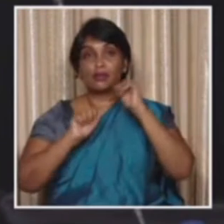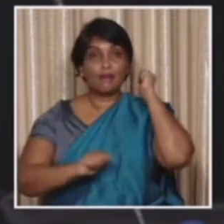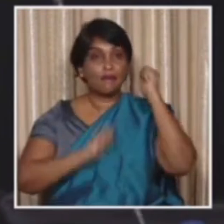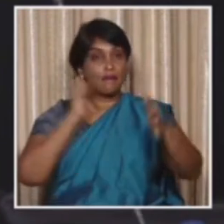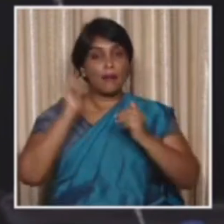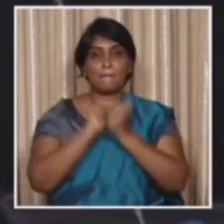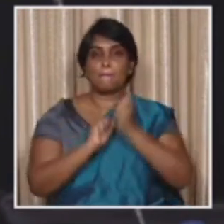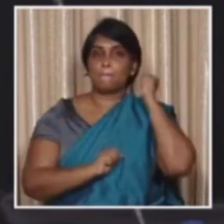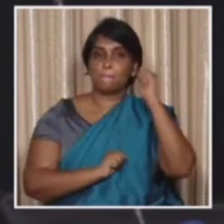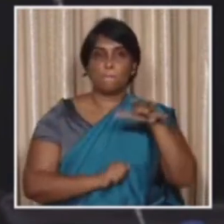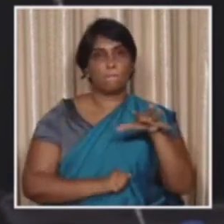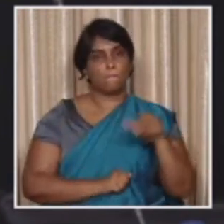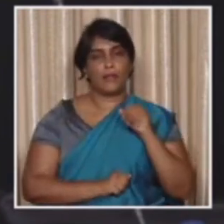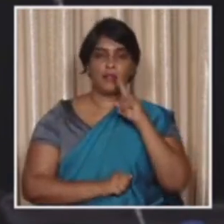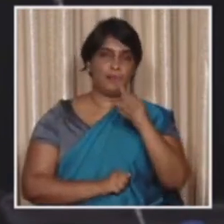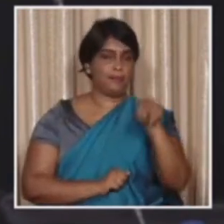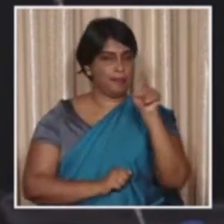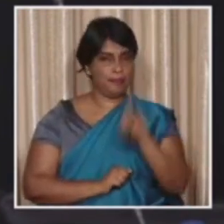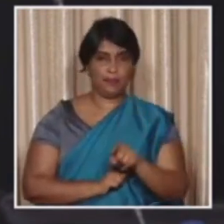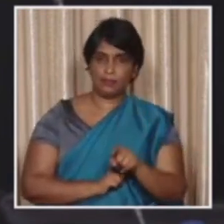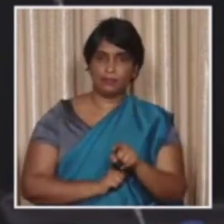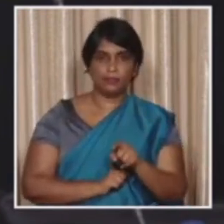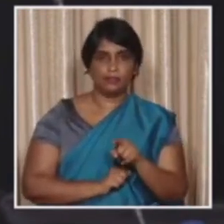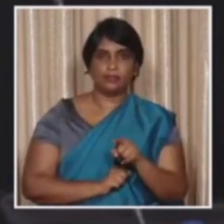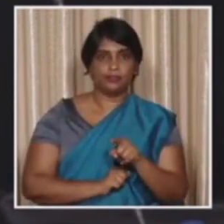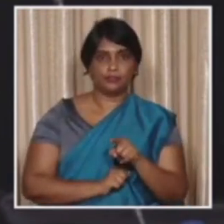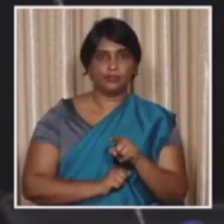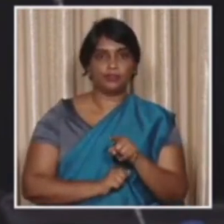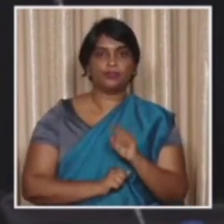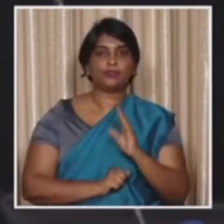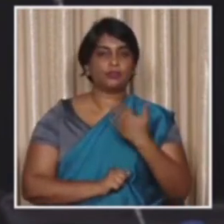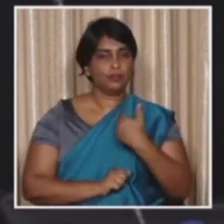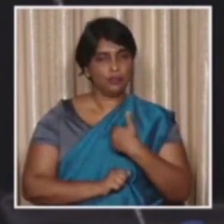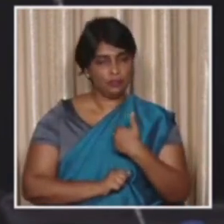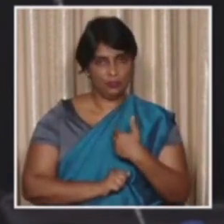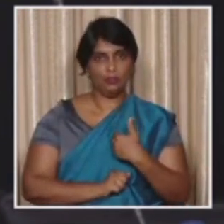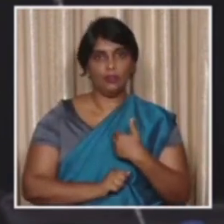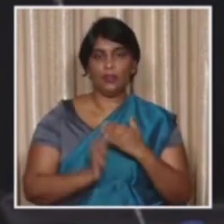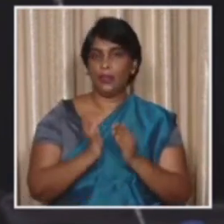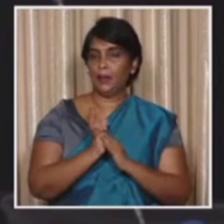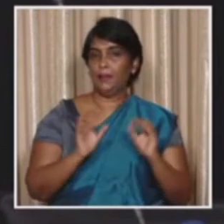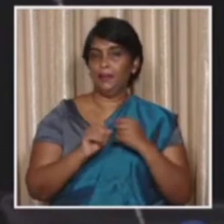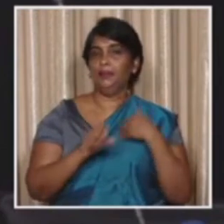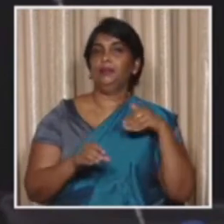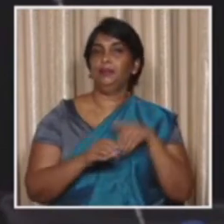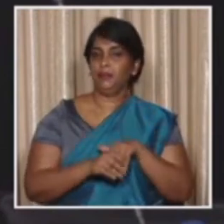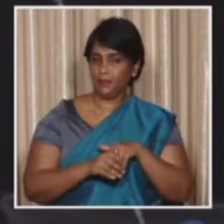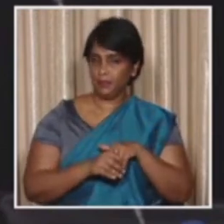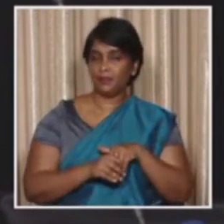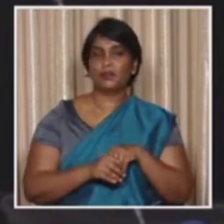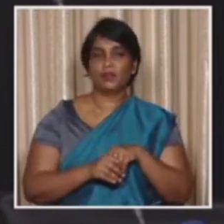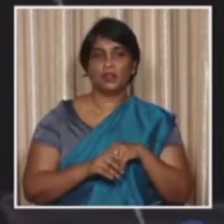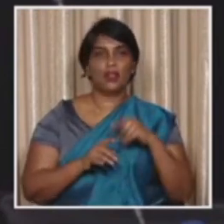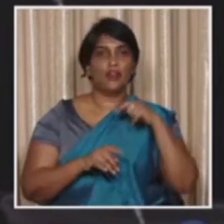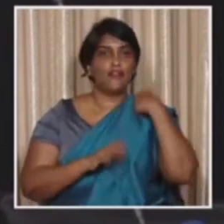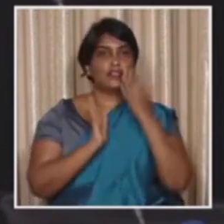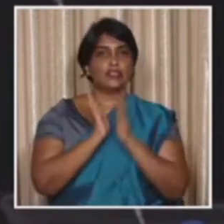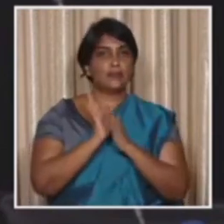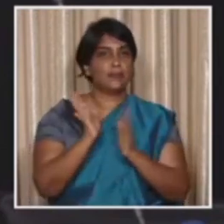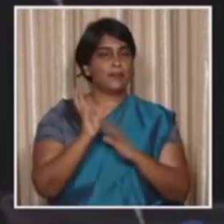mada gahana pavi cikar nih kayak berde. Dan Api madde karane niyalili nakale social media kiyala ekak